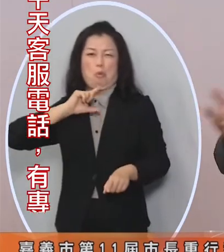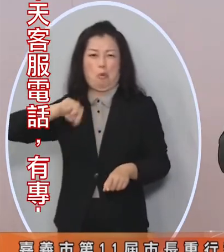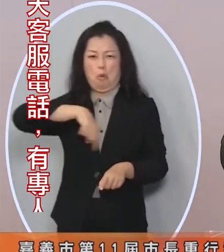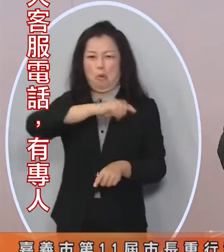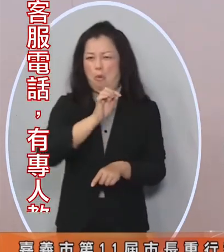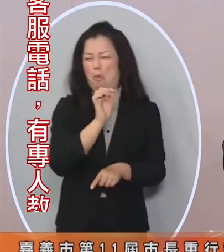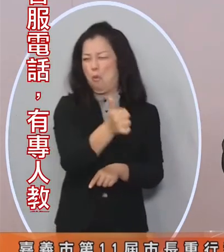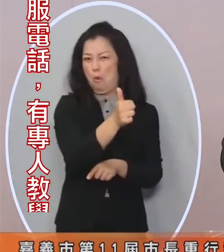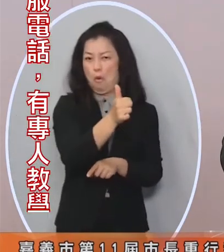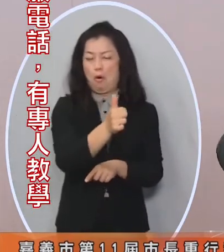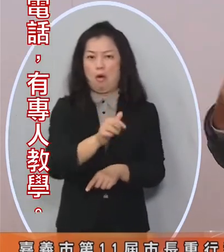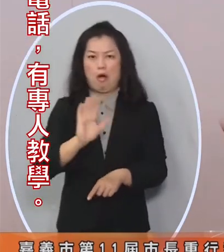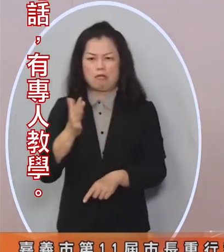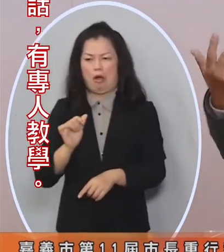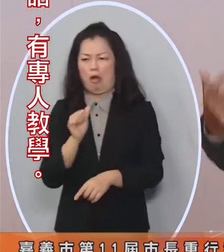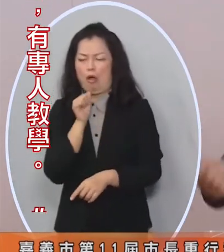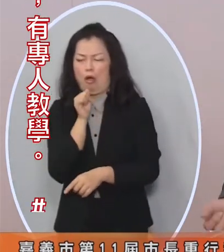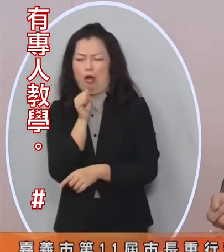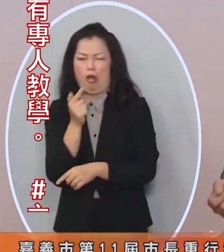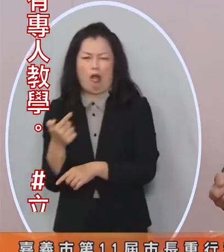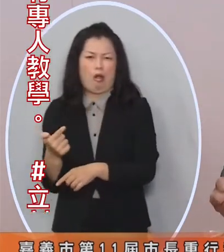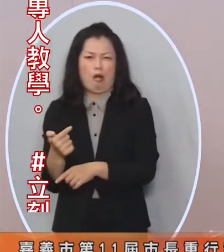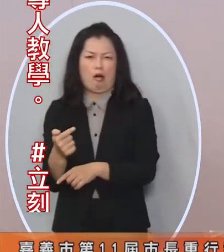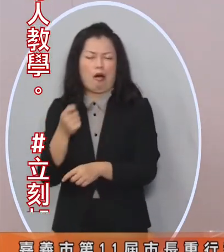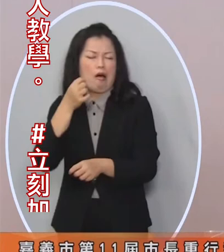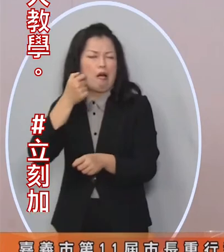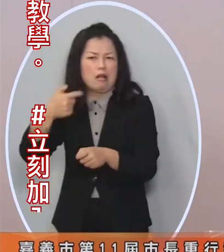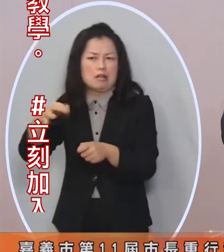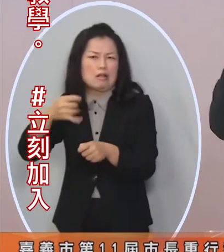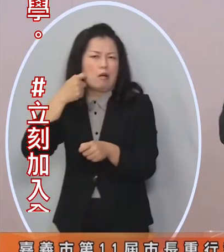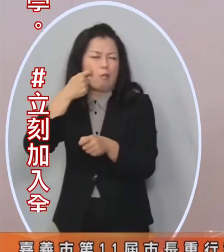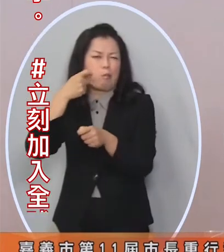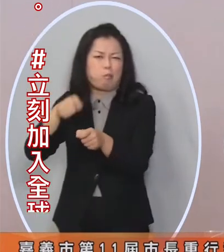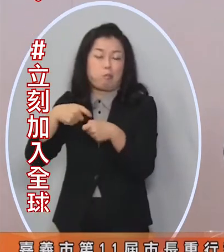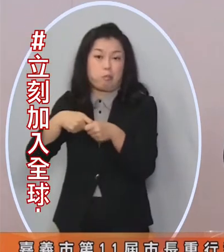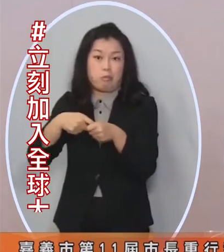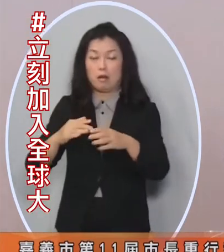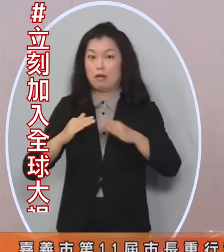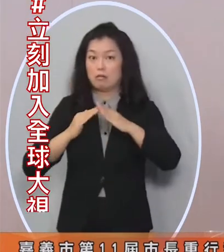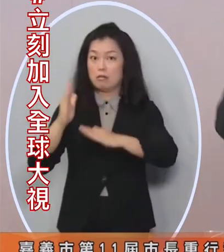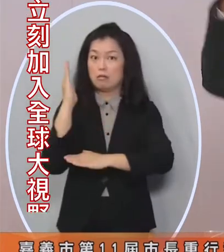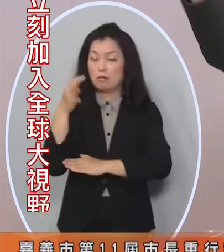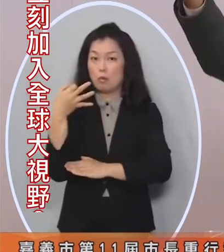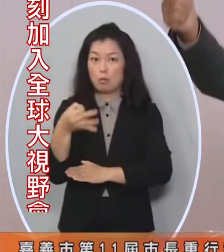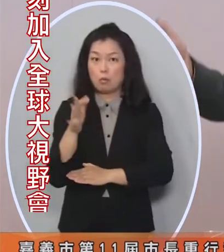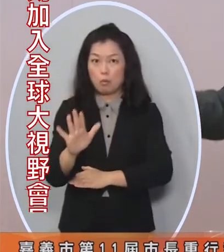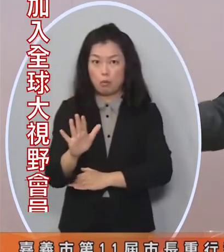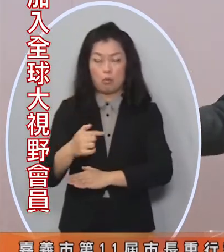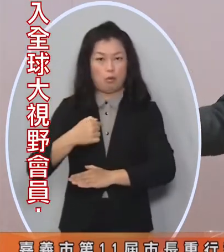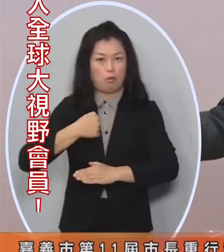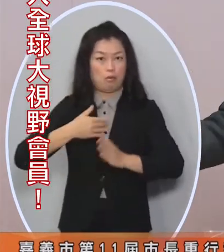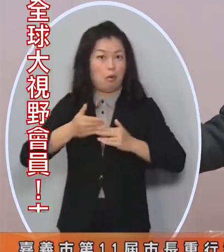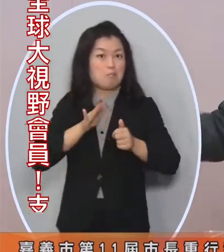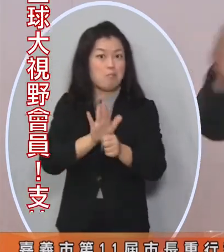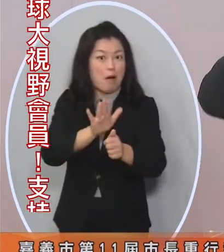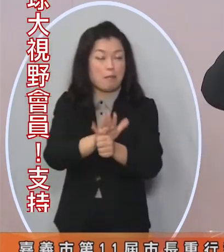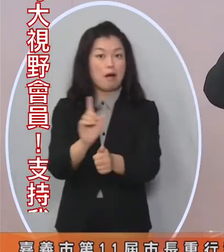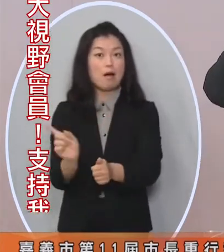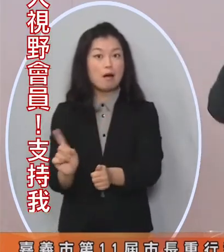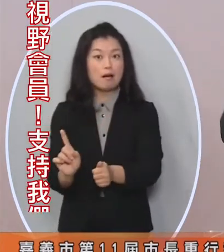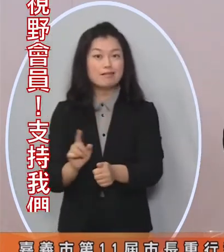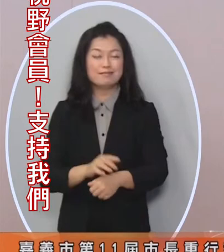啊，赚的嘛足赚的，足歹赚的啦，所以市政府有钱， 我要做的就是